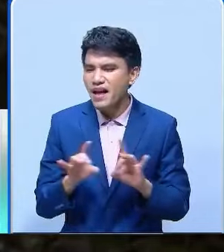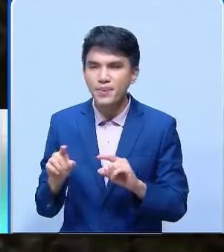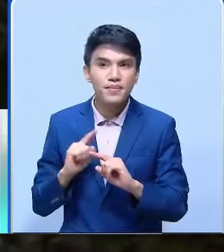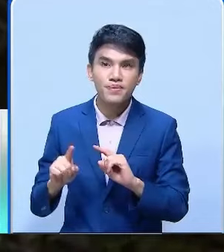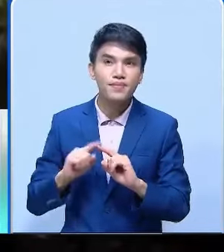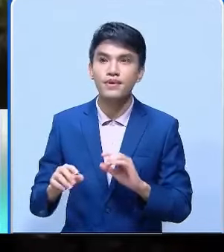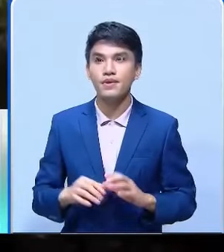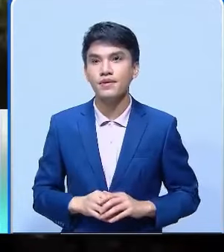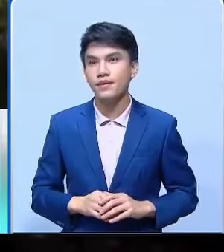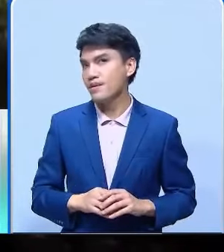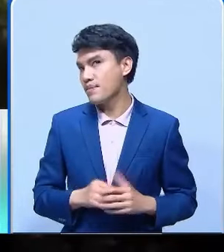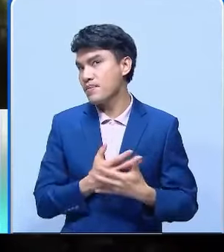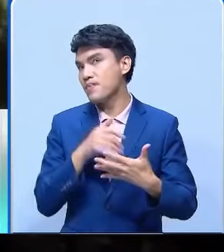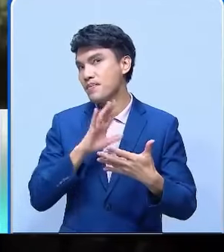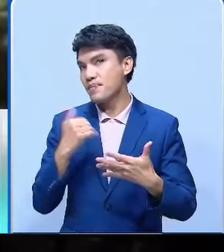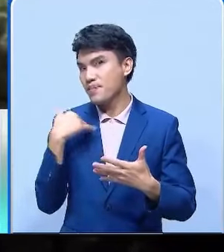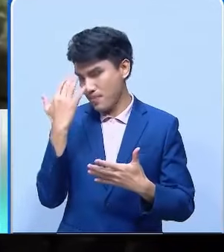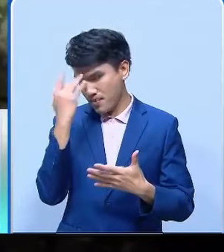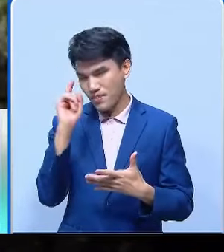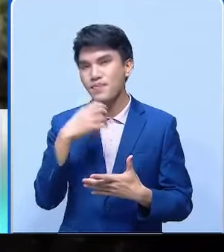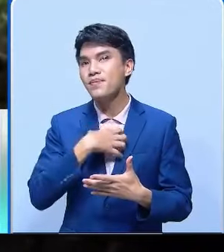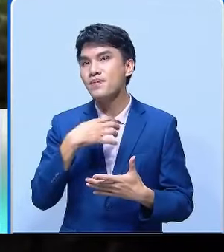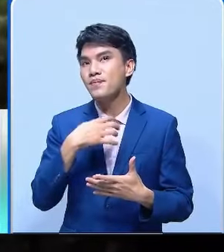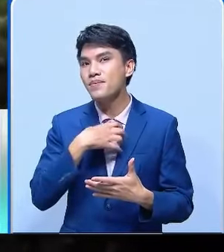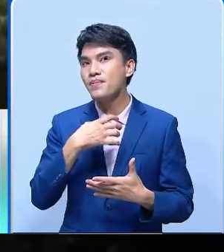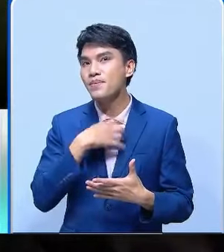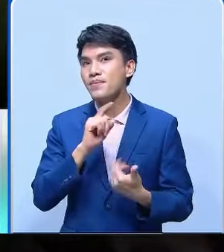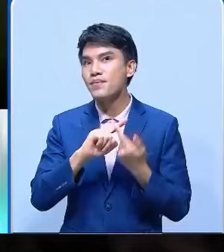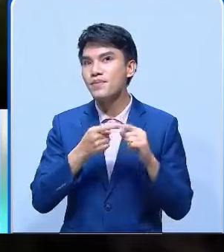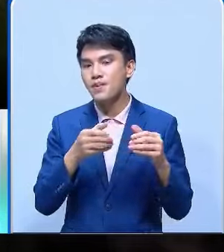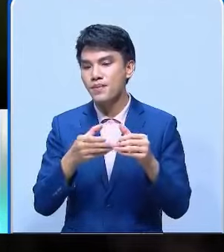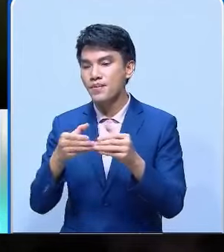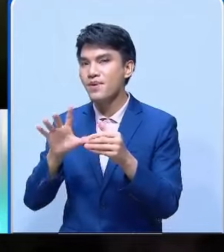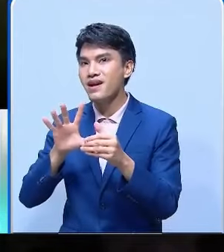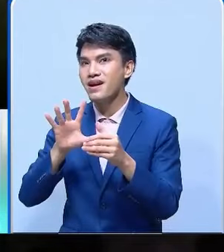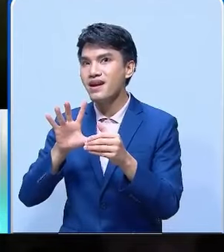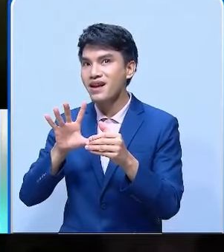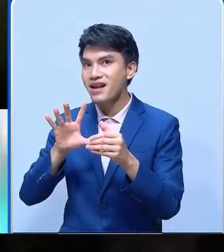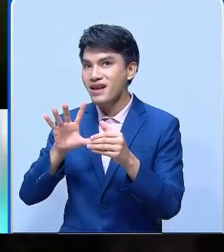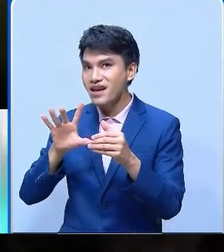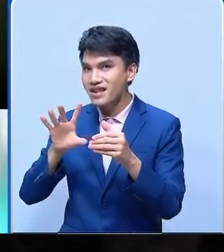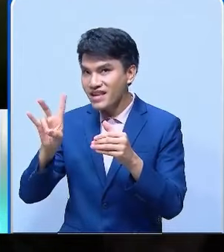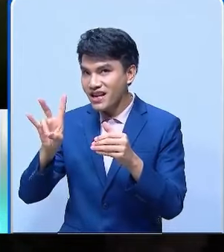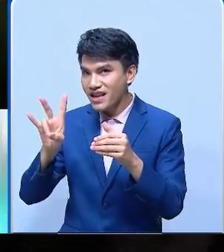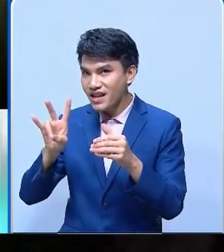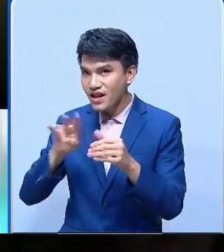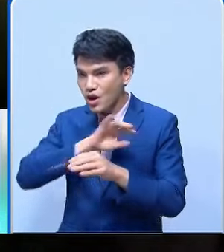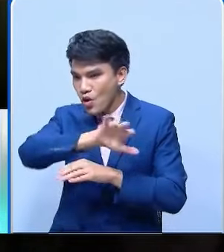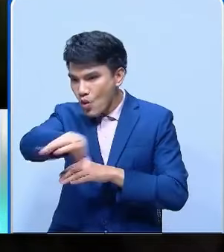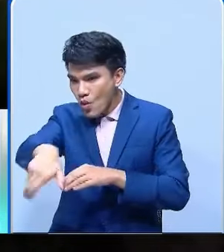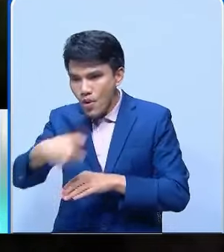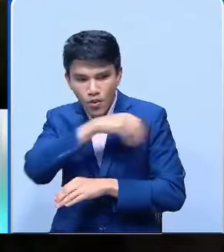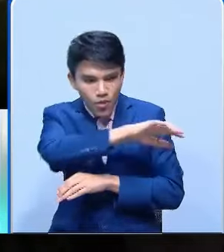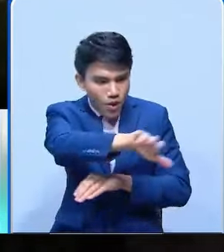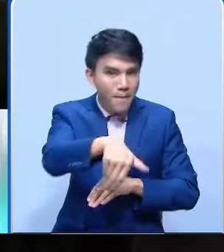ไปซ้ายทีแผนสูงต้องการเปิดทางให้เพื่อนอีก7ตัวเพื่อนแร่นไปกินผลไม้พืชผลของช